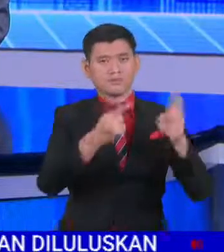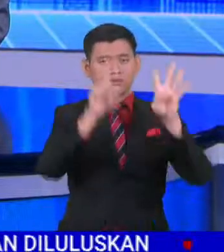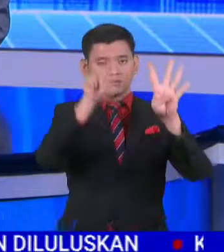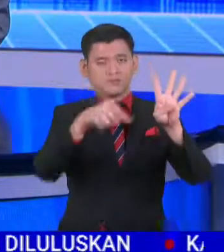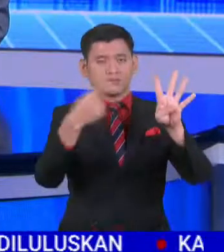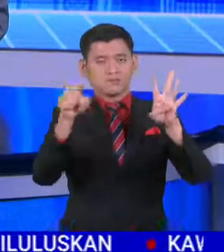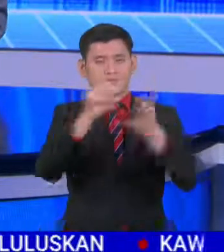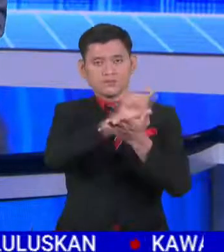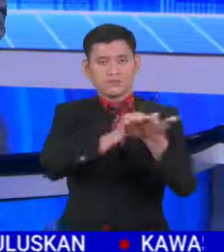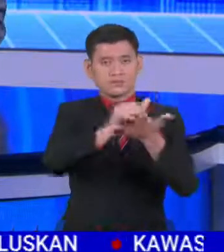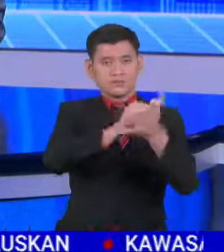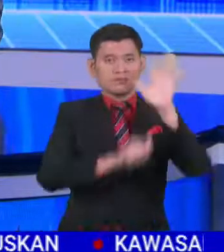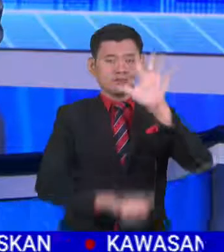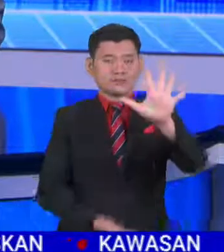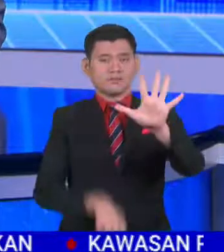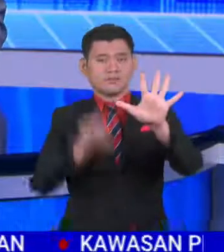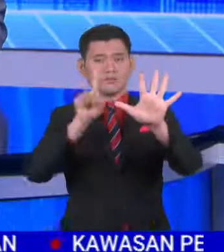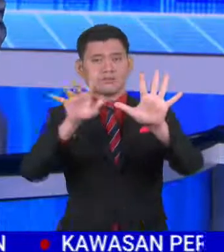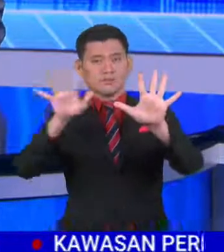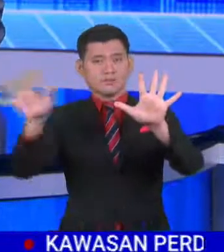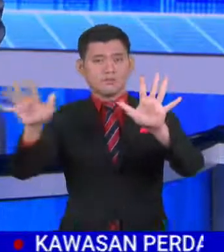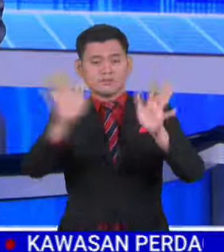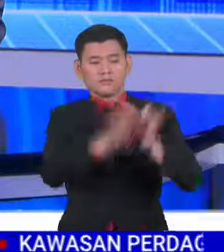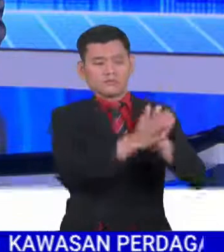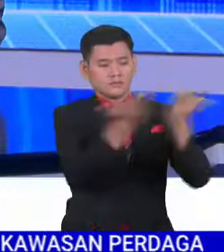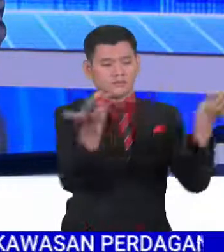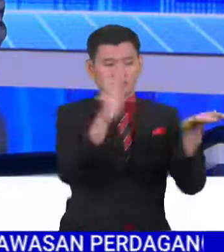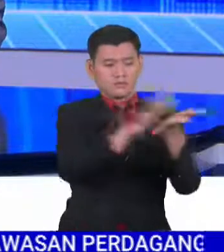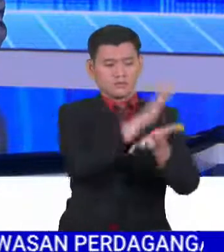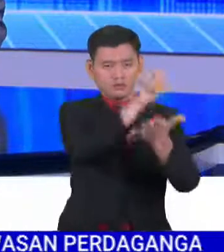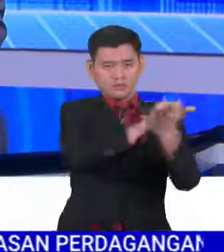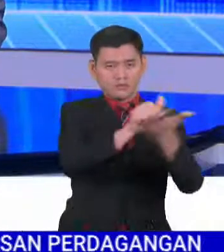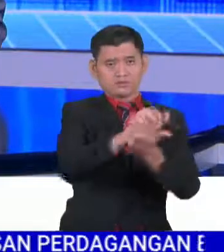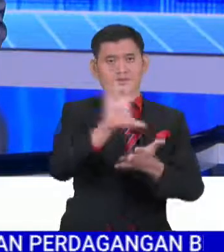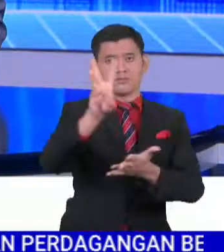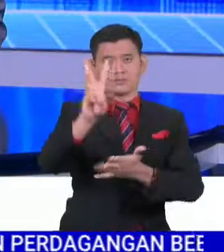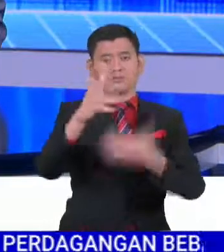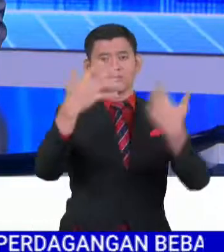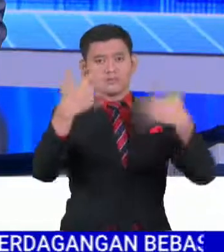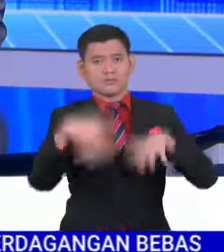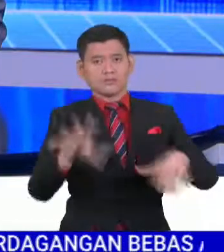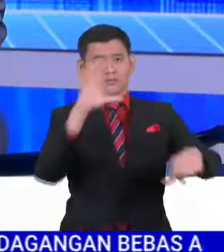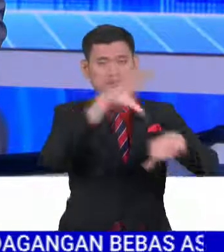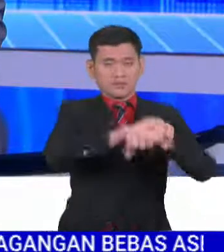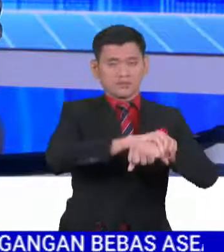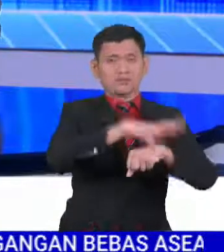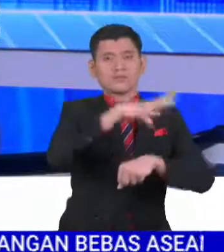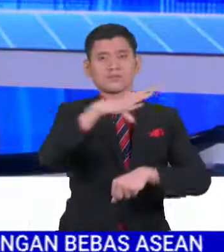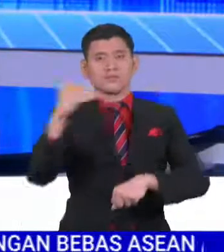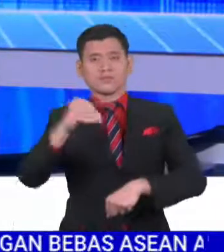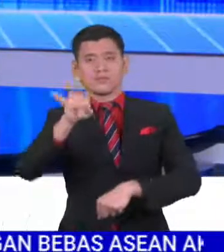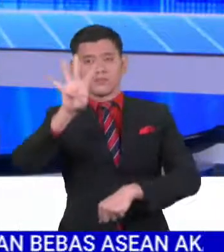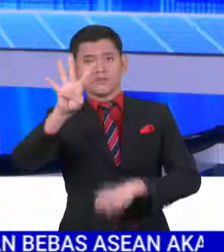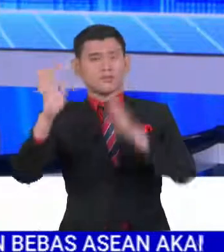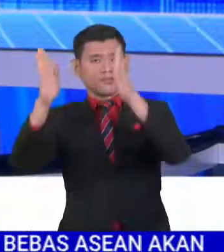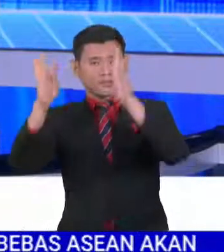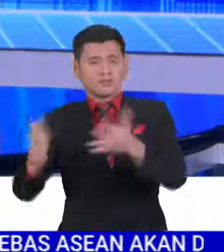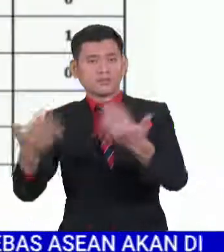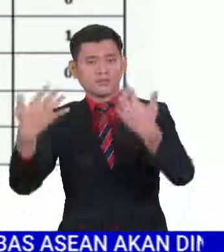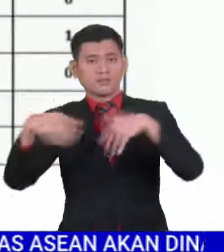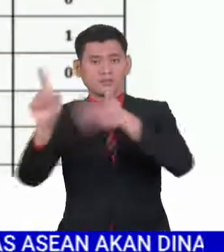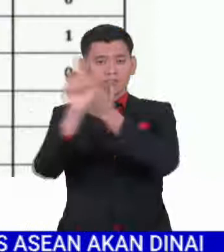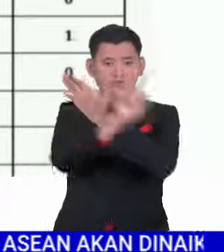Siasatan 515 daripadanya dibuka dengan 6 telah didakwa dan 4 dijatuhkan hukuman. Menurut